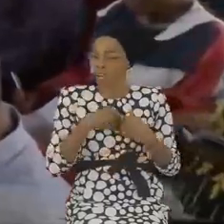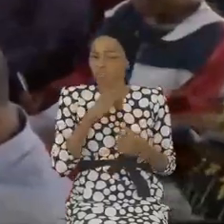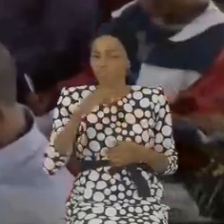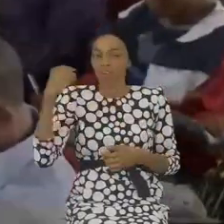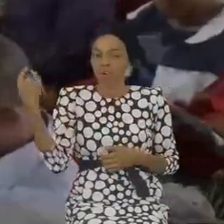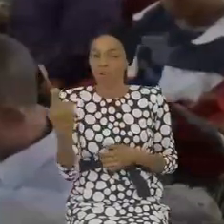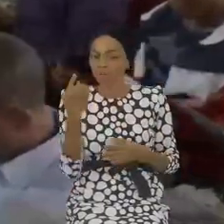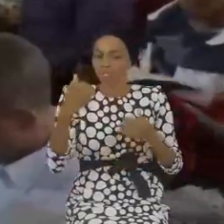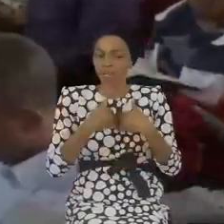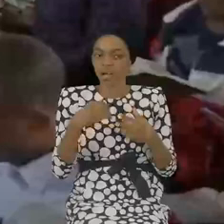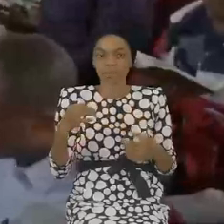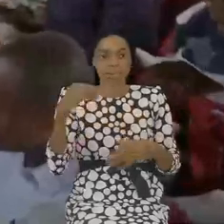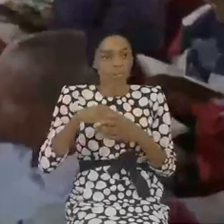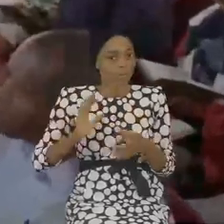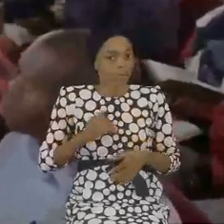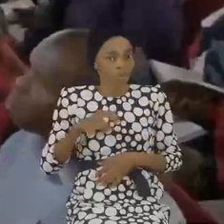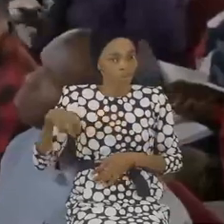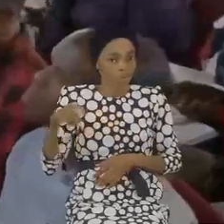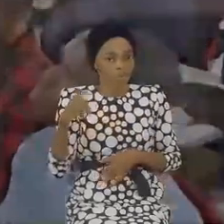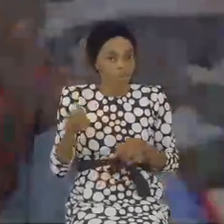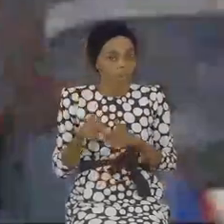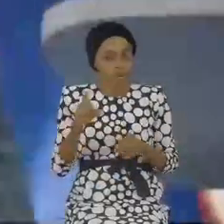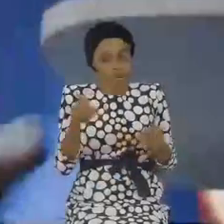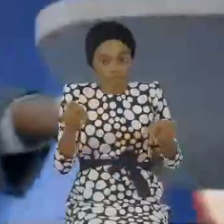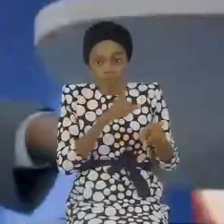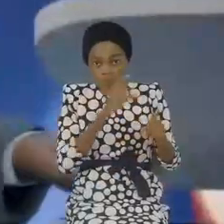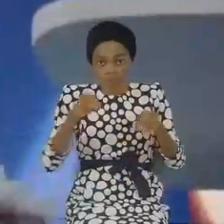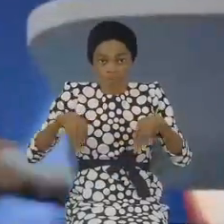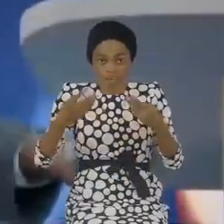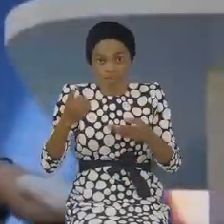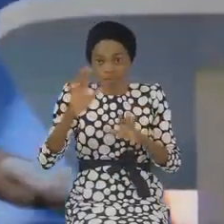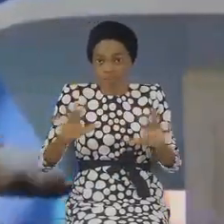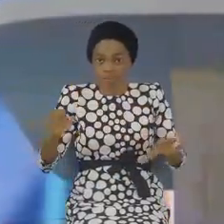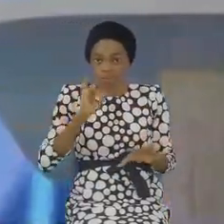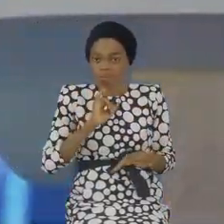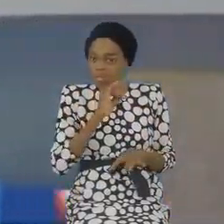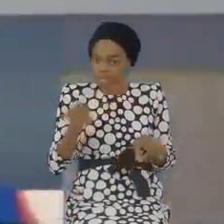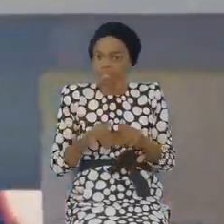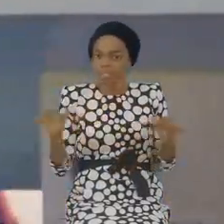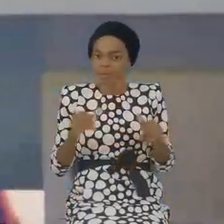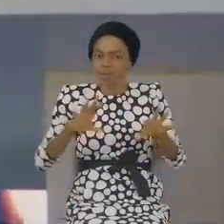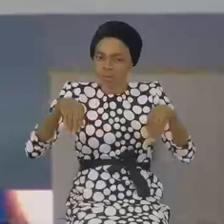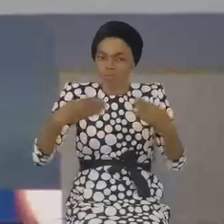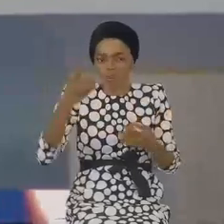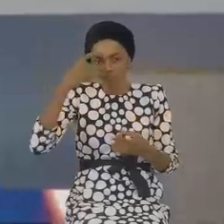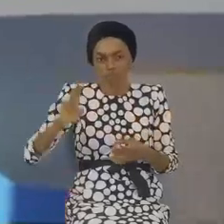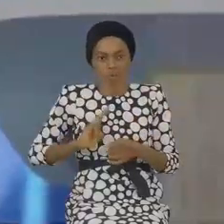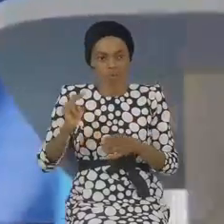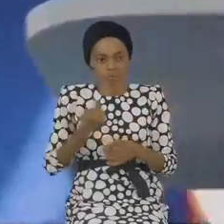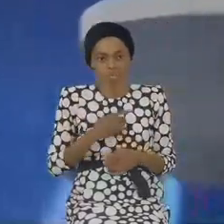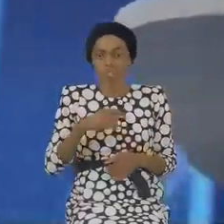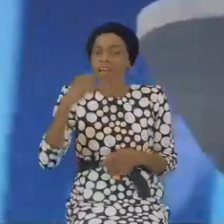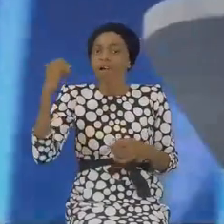possédant toujours, dans notre voyage, dans notre marche, comme il a pourvu aux enfants d'Israël, c'est la même chose qu'il fait pour nous. Possédant toujours en